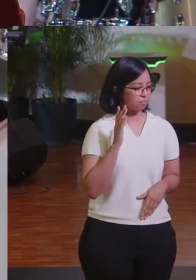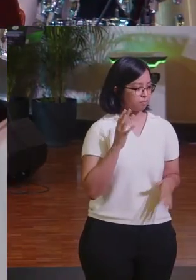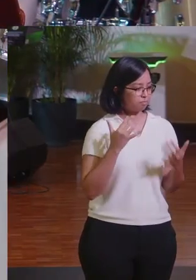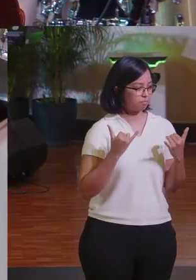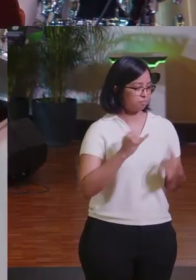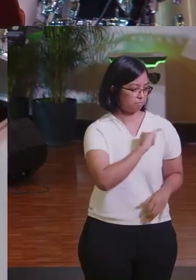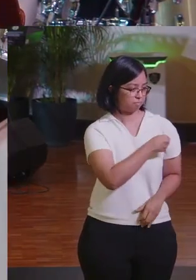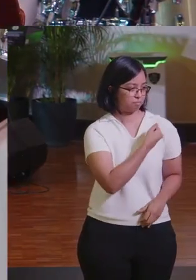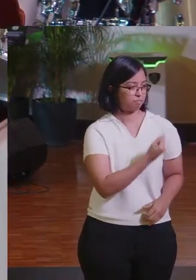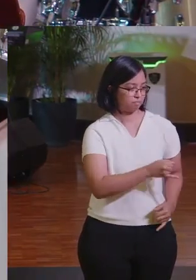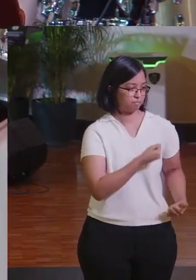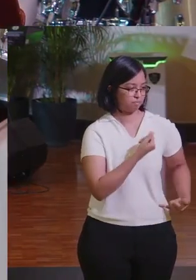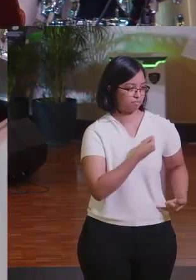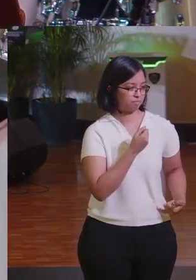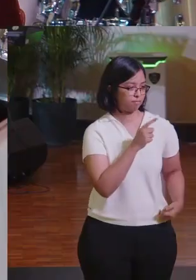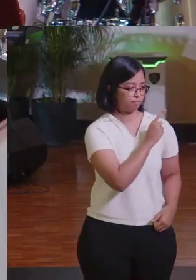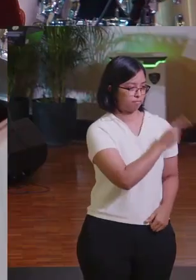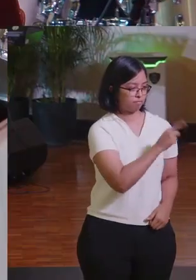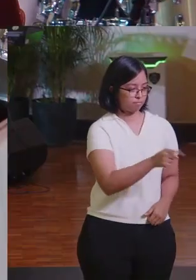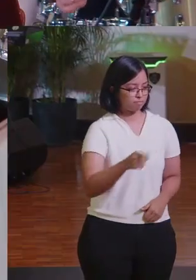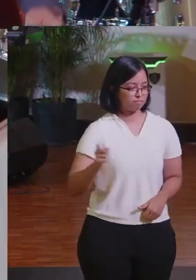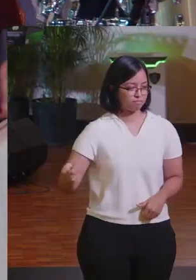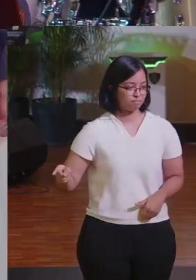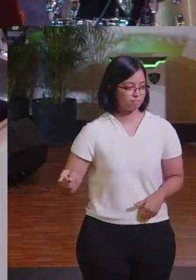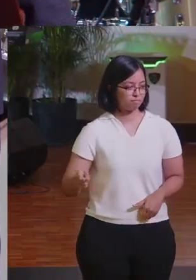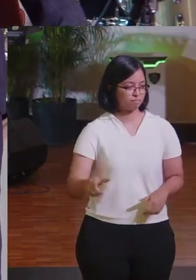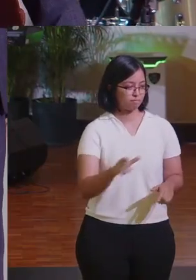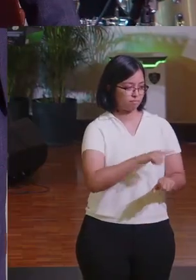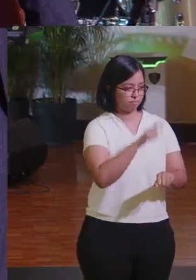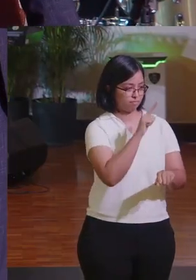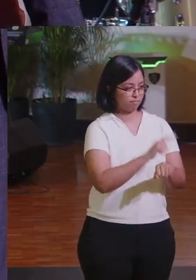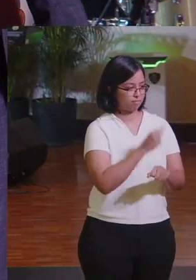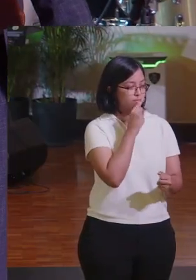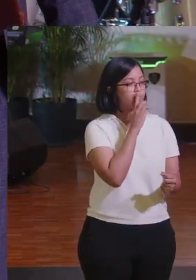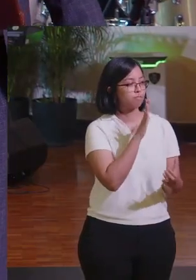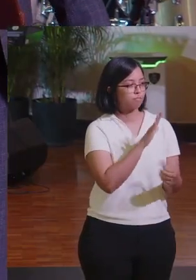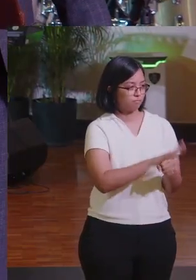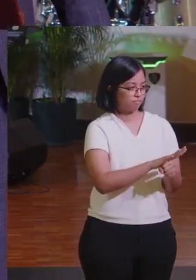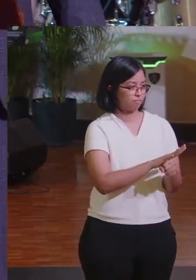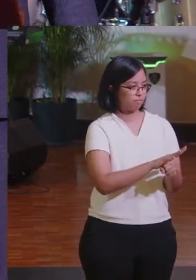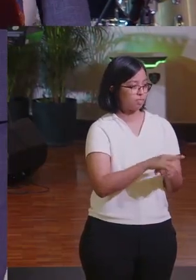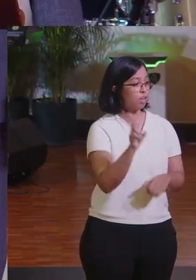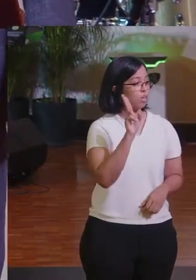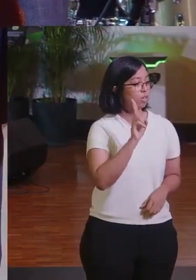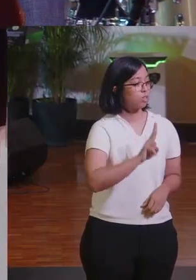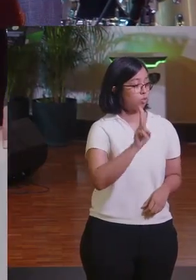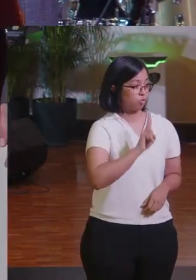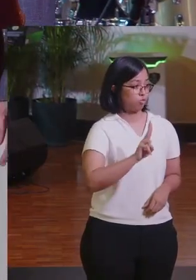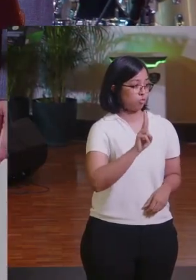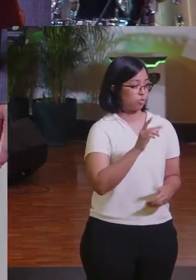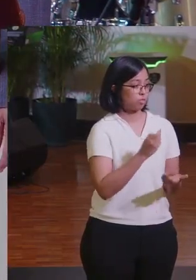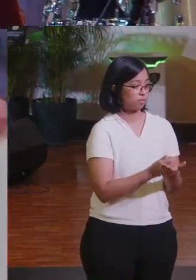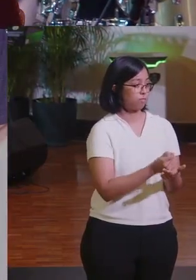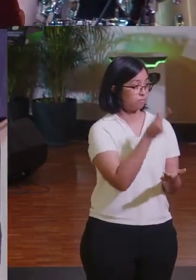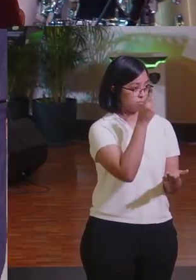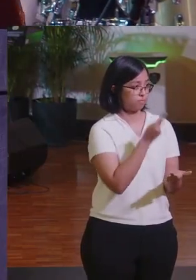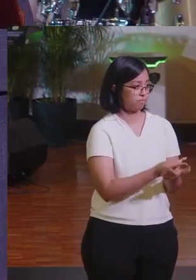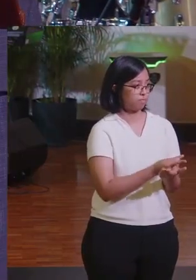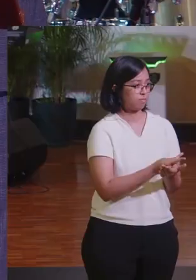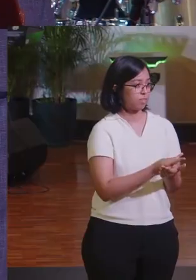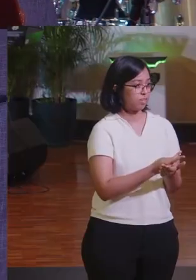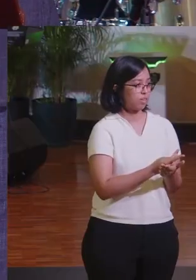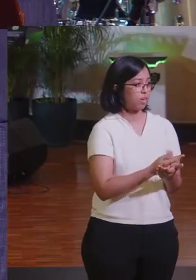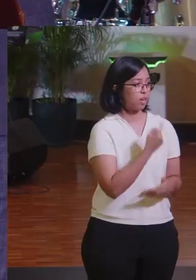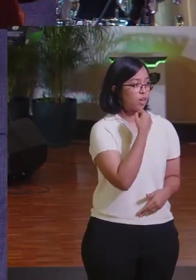pangako sa Promised Land. Ginamit po nila ang palabunutan kung kanino mapupunta ang iba't ibang